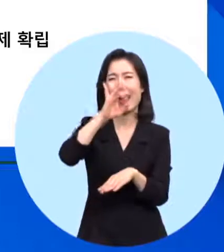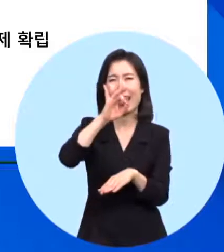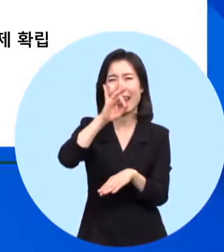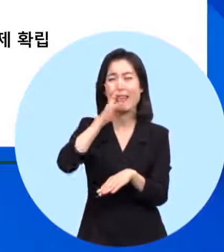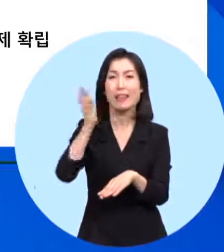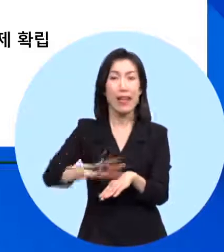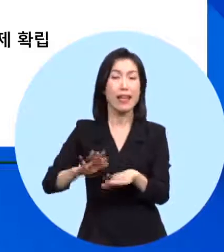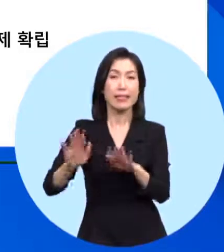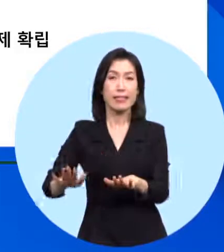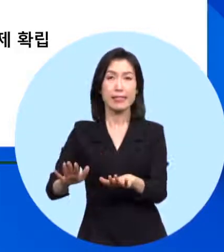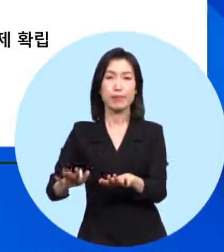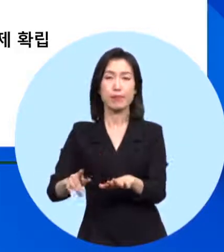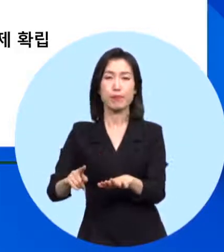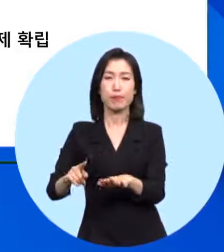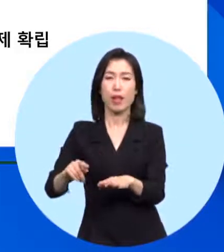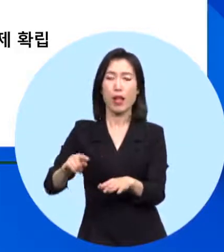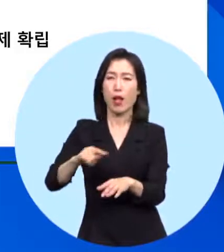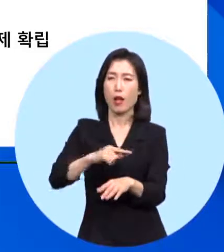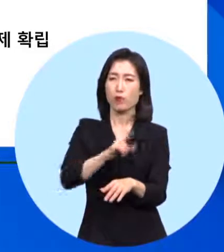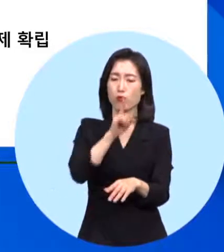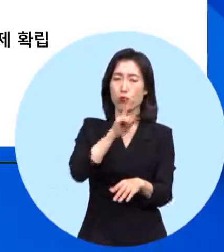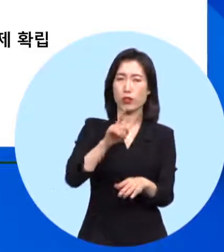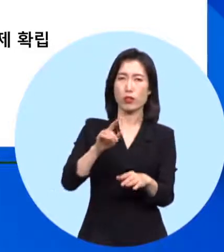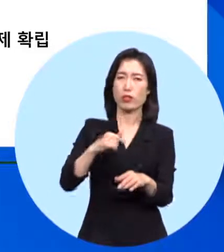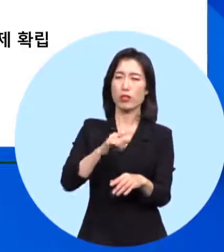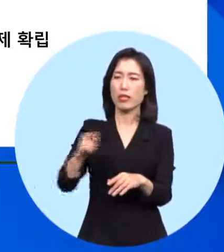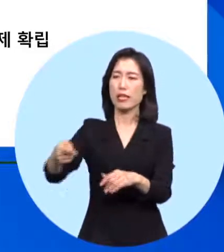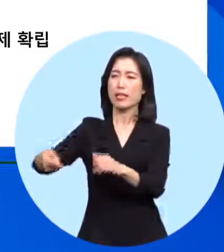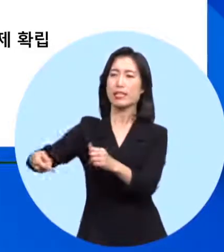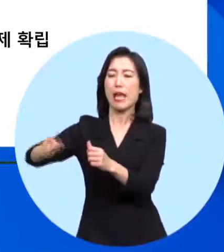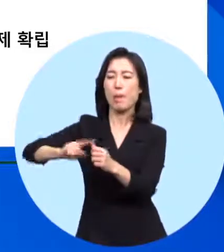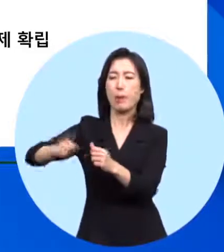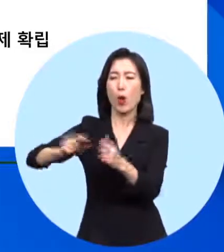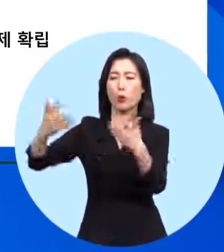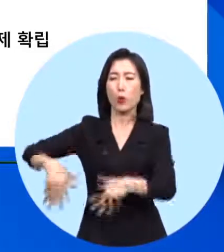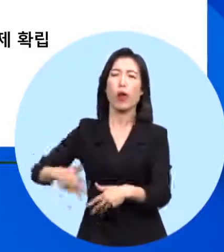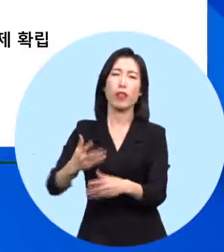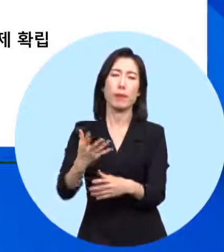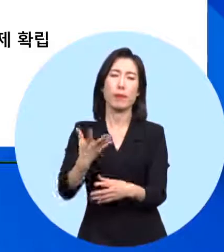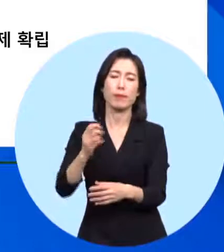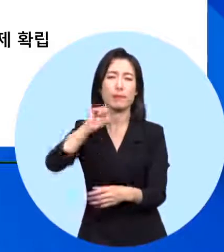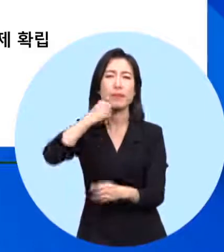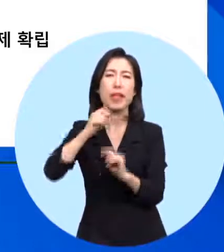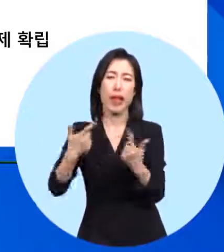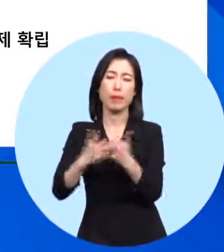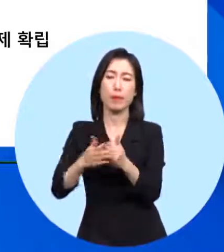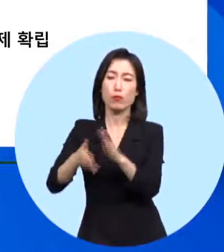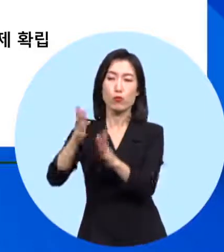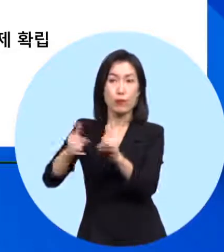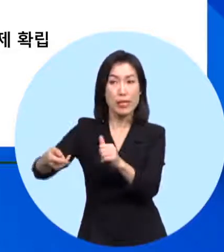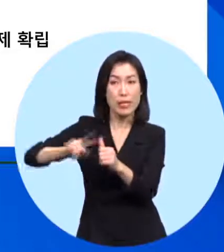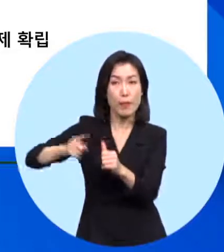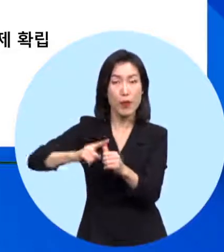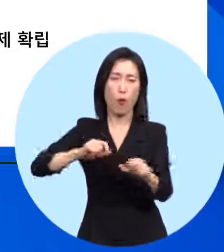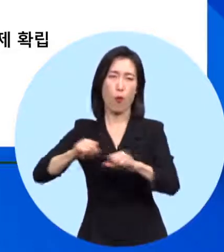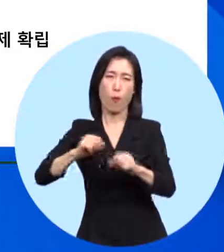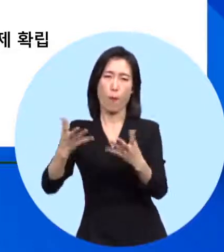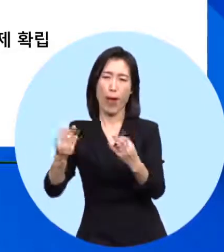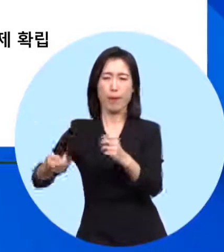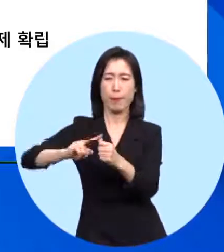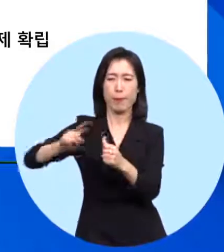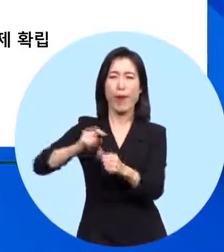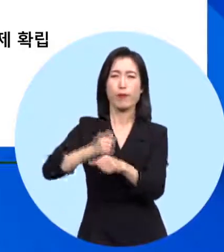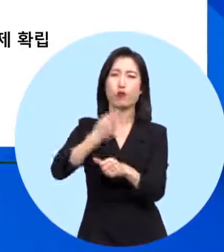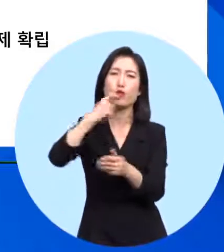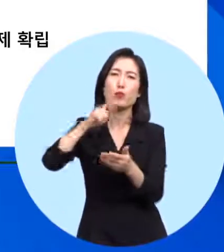못했습니다. 그런데 이번에 개정되는 지방자치법 속에는 참여 요건을 조금 완화해서 실질적으로 주민 참여가 활성화될 수 있는 것을